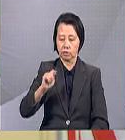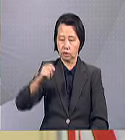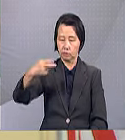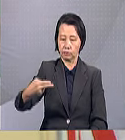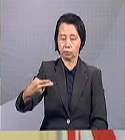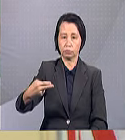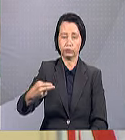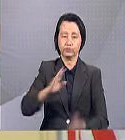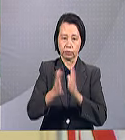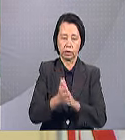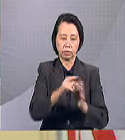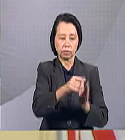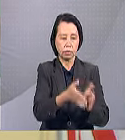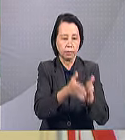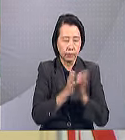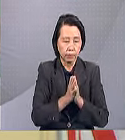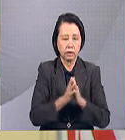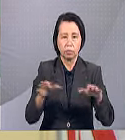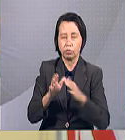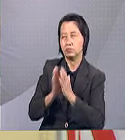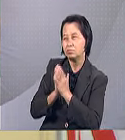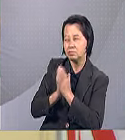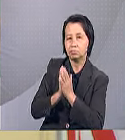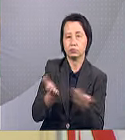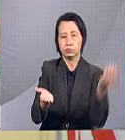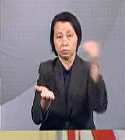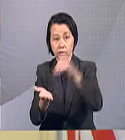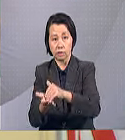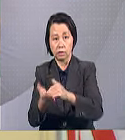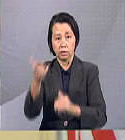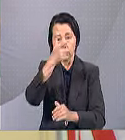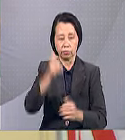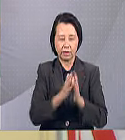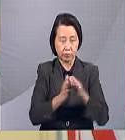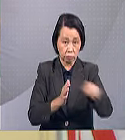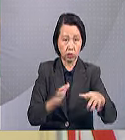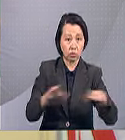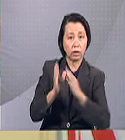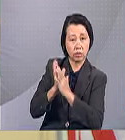Haji, maka diminta untuk membuat rayuan semula kerana